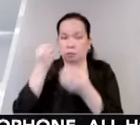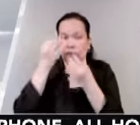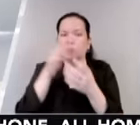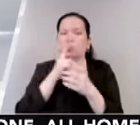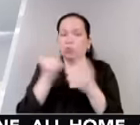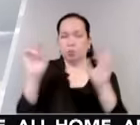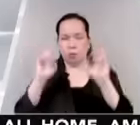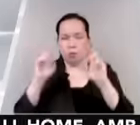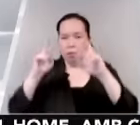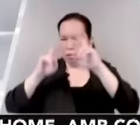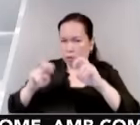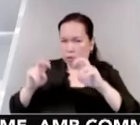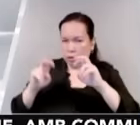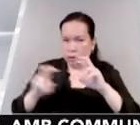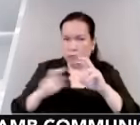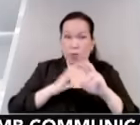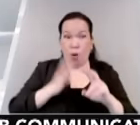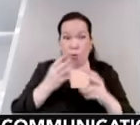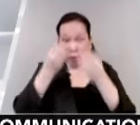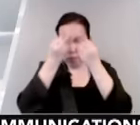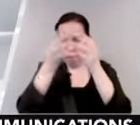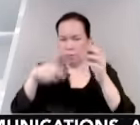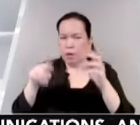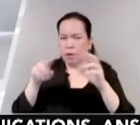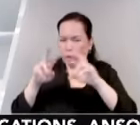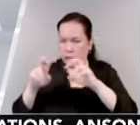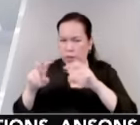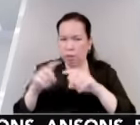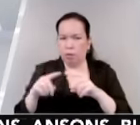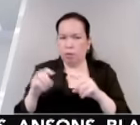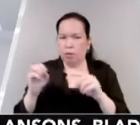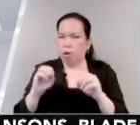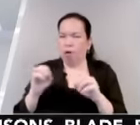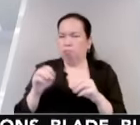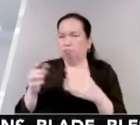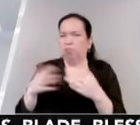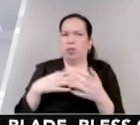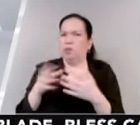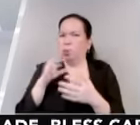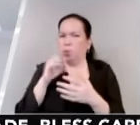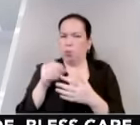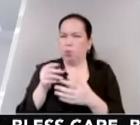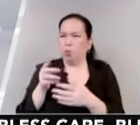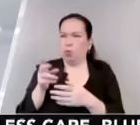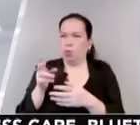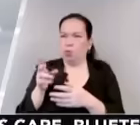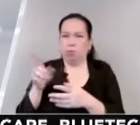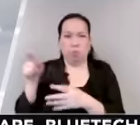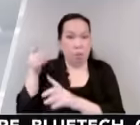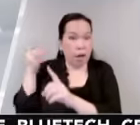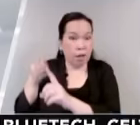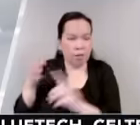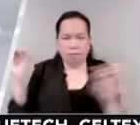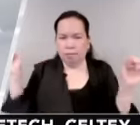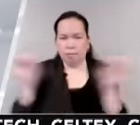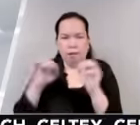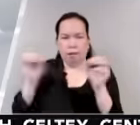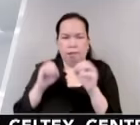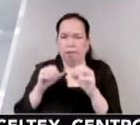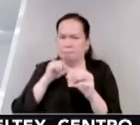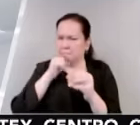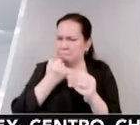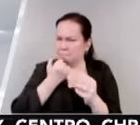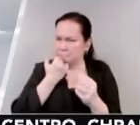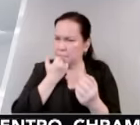nila ang pangyayari at wala raw sasantuhin. Di raw nila kukonsintihin ang anumang pang-aabuso at